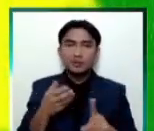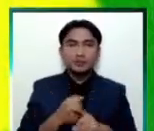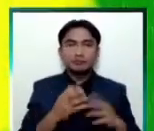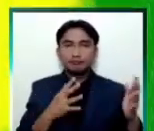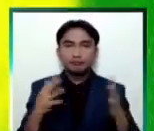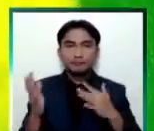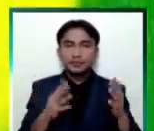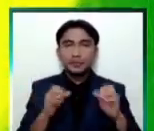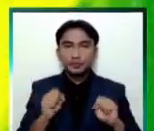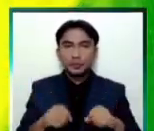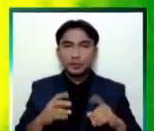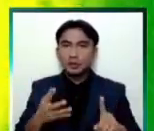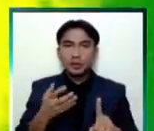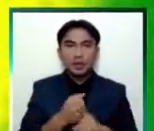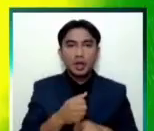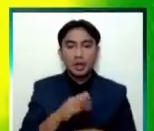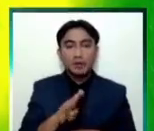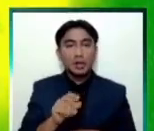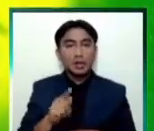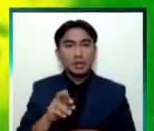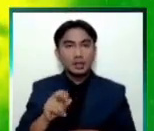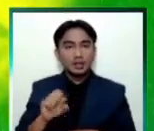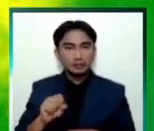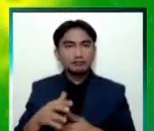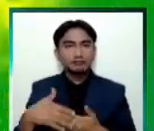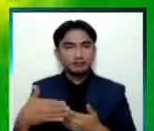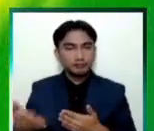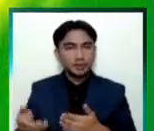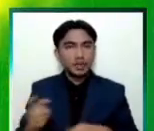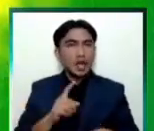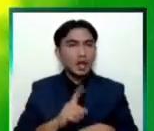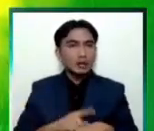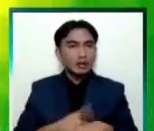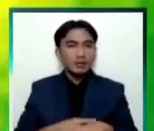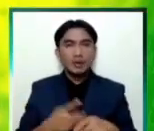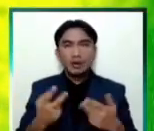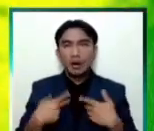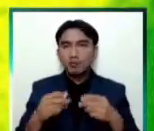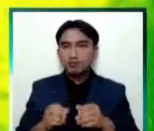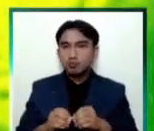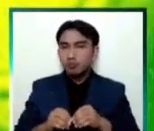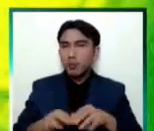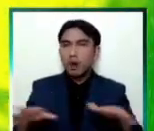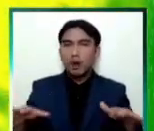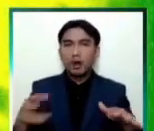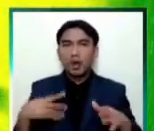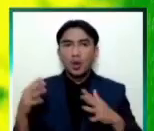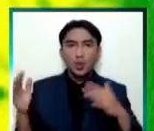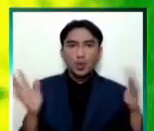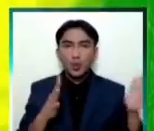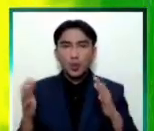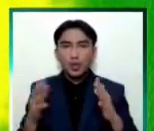makaapekto sa Batanes sa mga susunod na oras. Pero sa lawak ng sirkulasyon ng Super Typhoon Henry, aabot yan